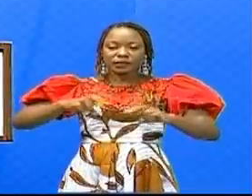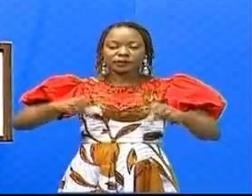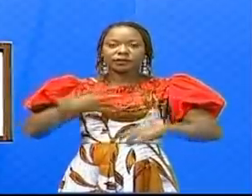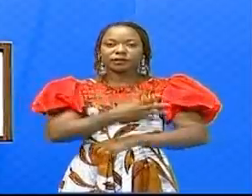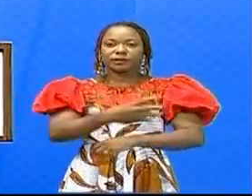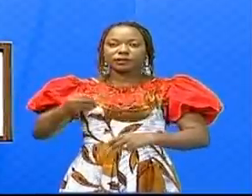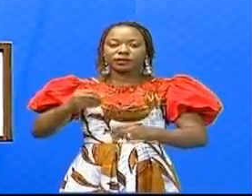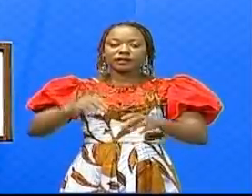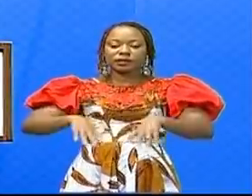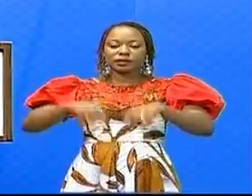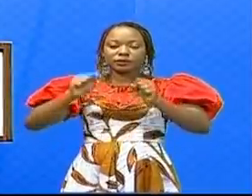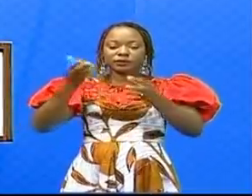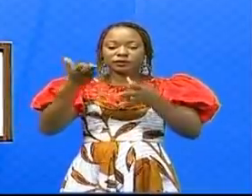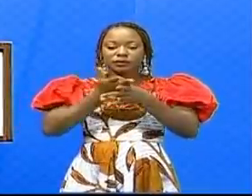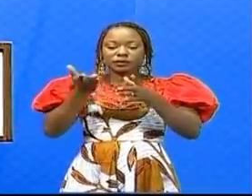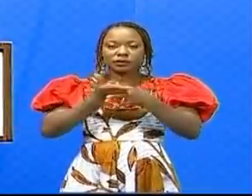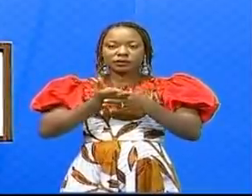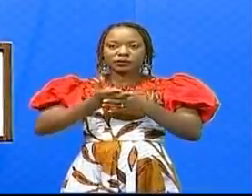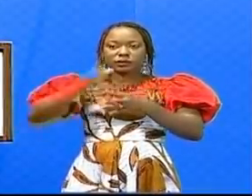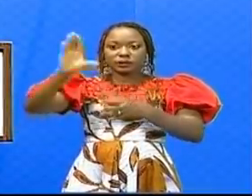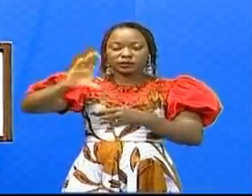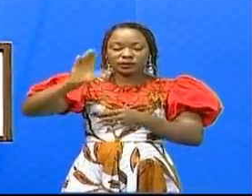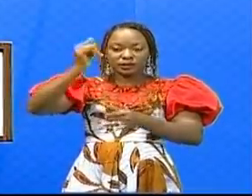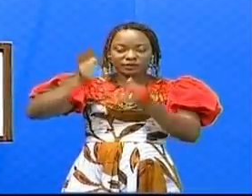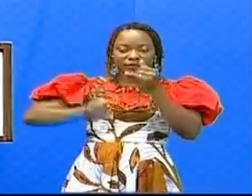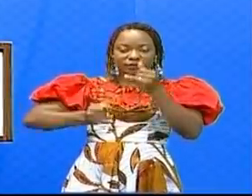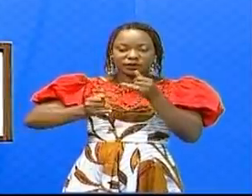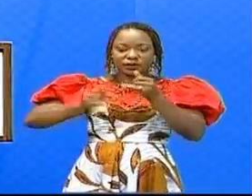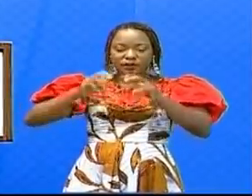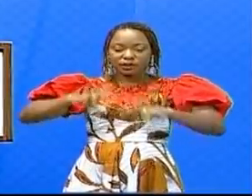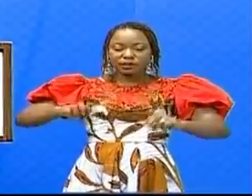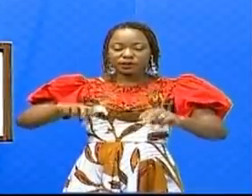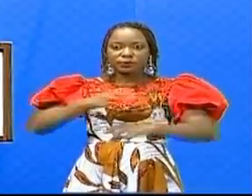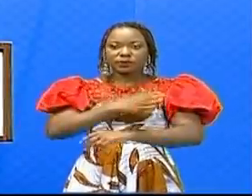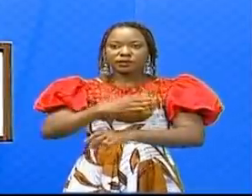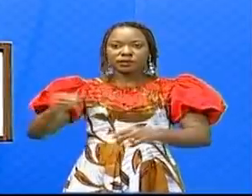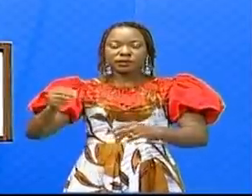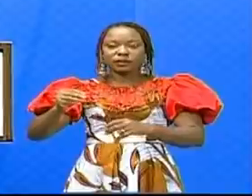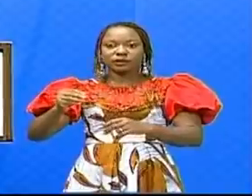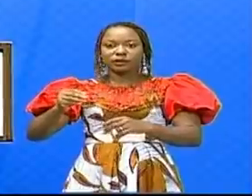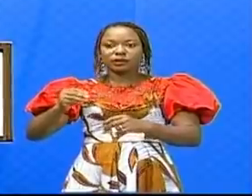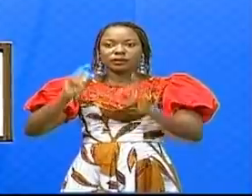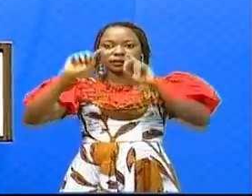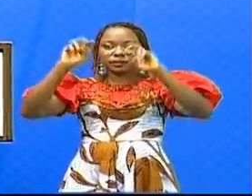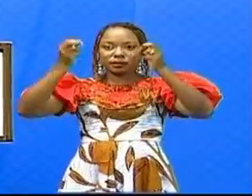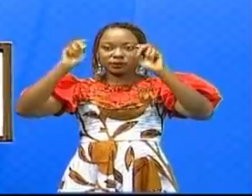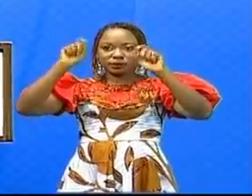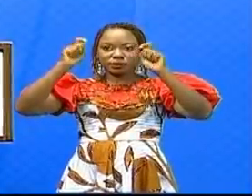adoption des dossiers. 5. Enfin, examen et adoption de textes.